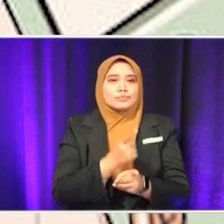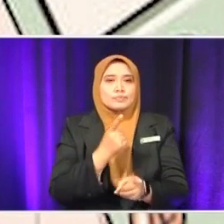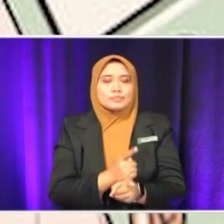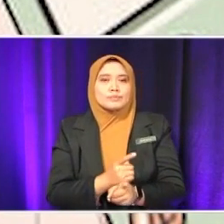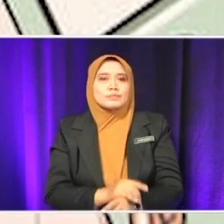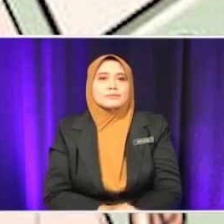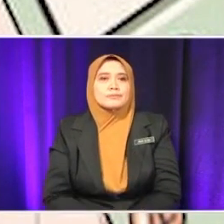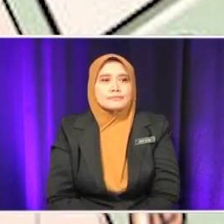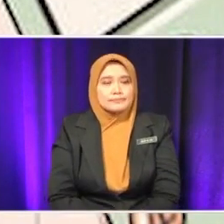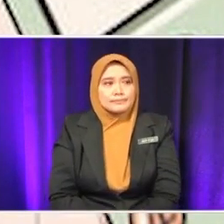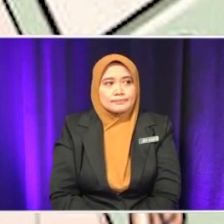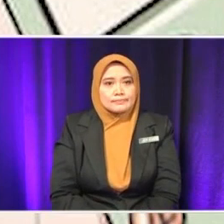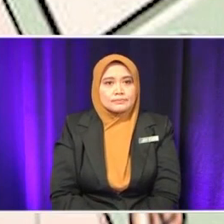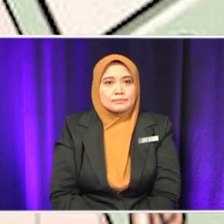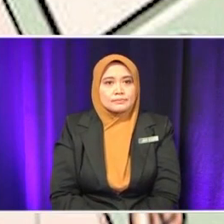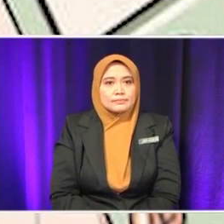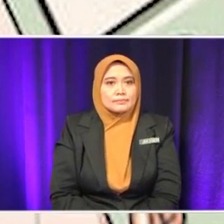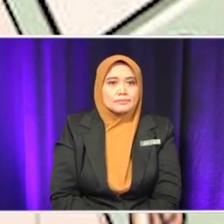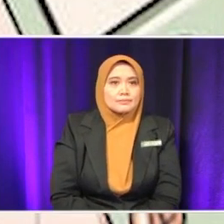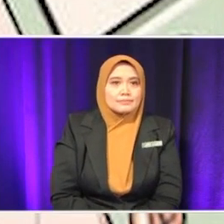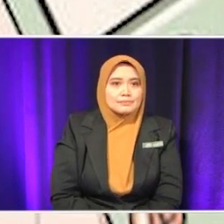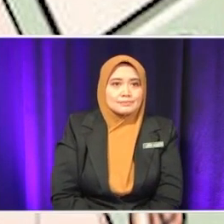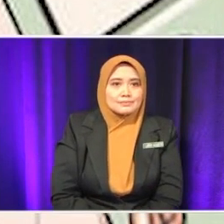Baik. Baik. Ayu, Ayu buat tak?